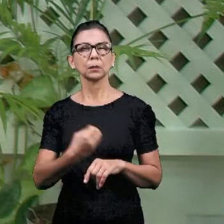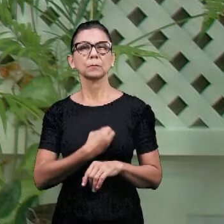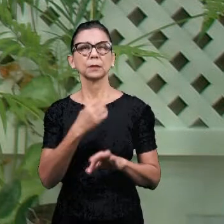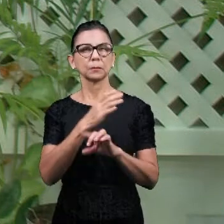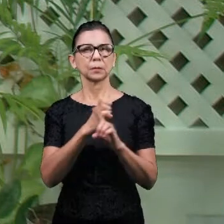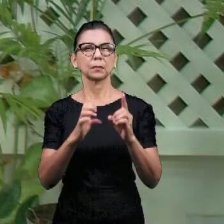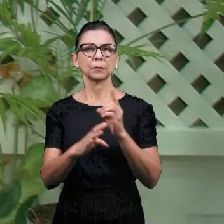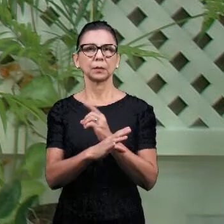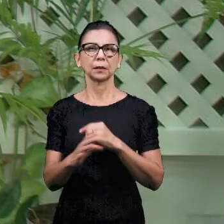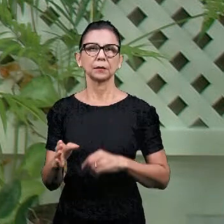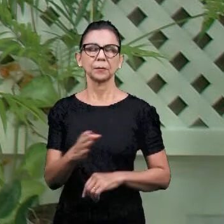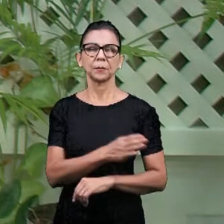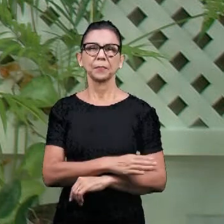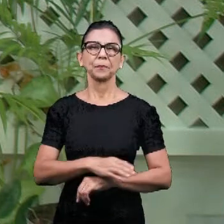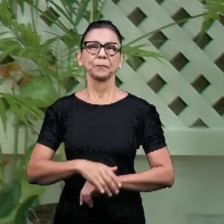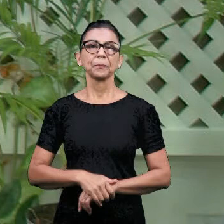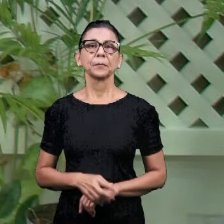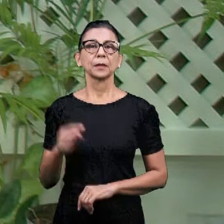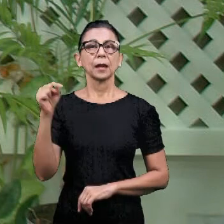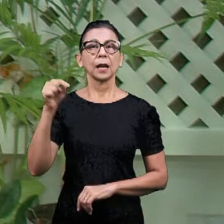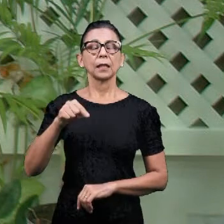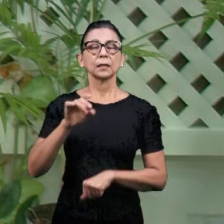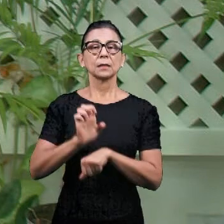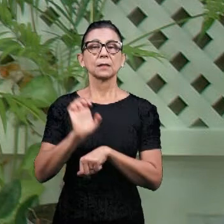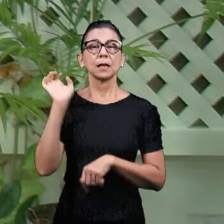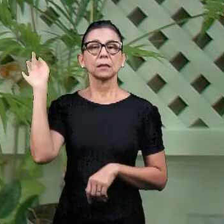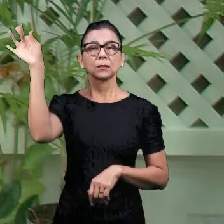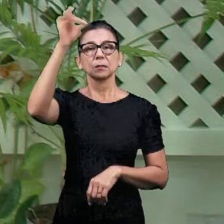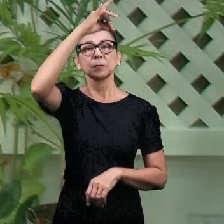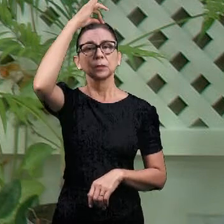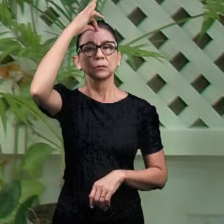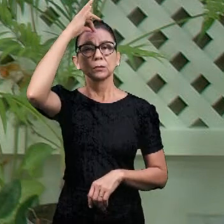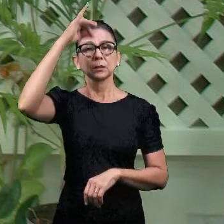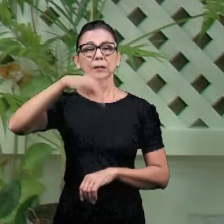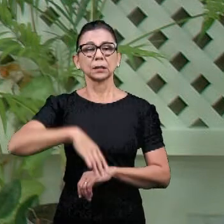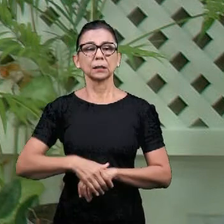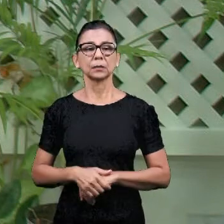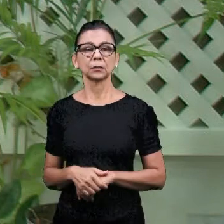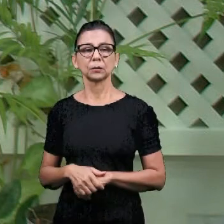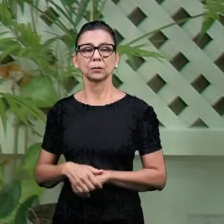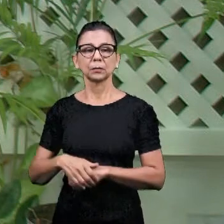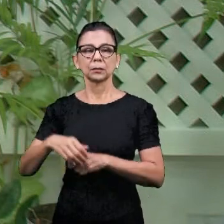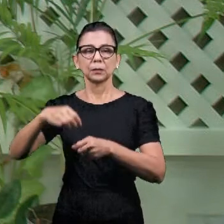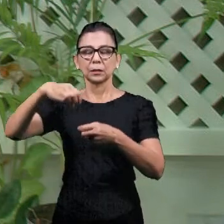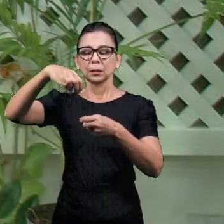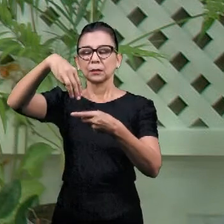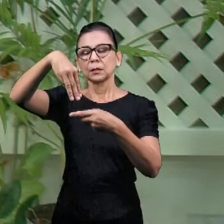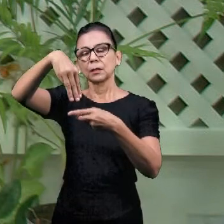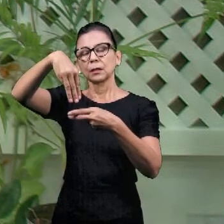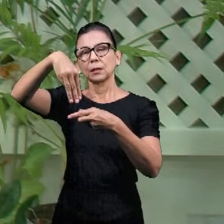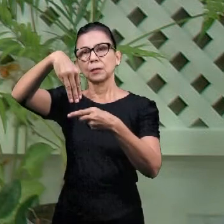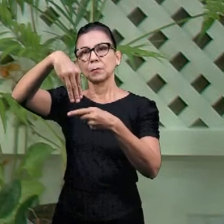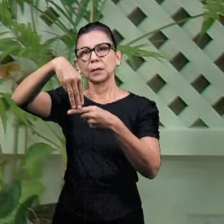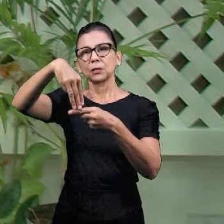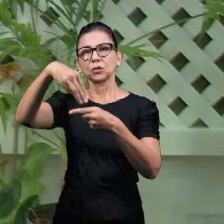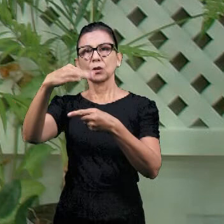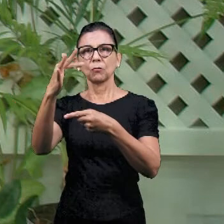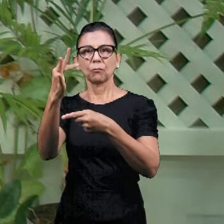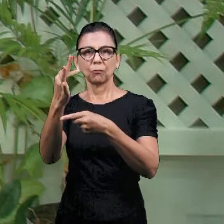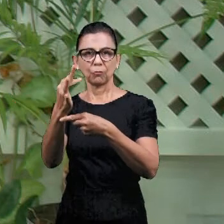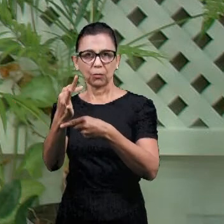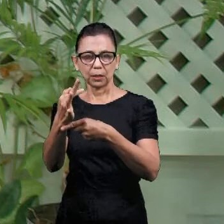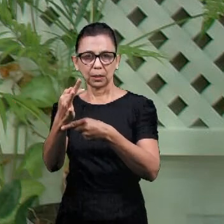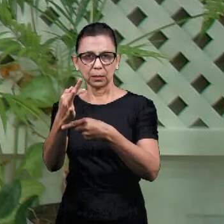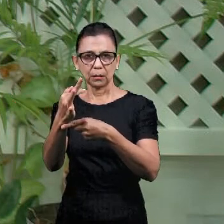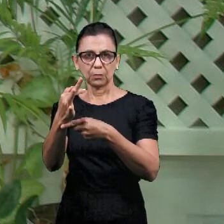avec le travail des dames ici. Donc, la sœur, donc, extraordinaire, le travail qu'elle fait avec les sœurs.